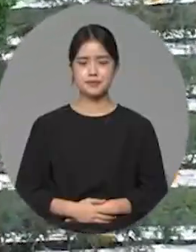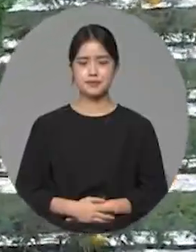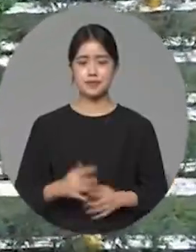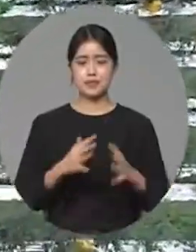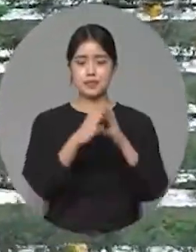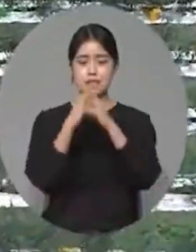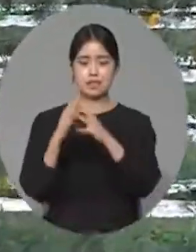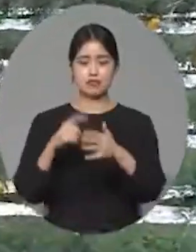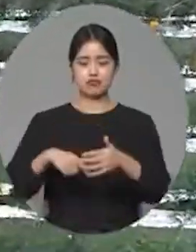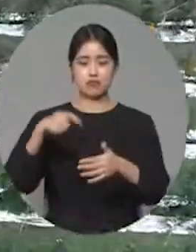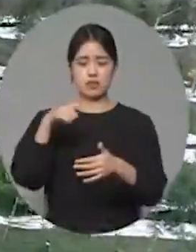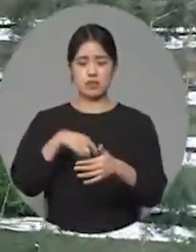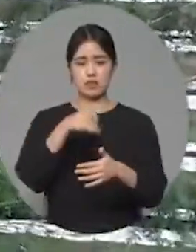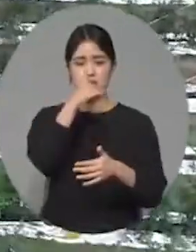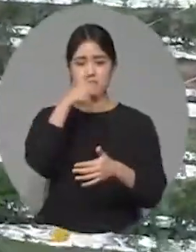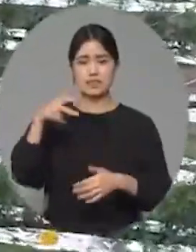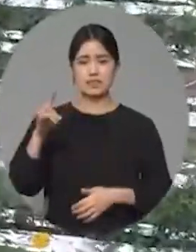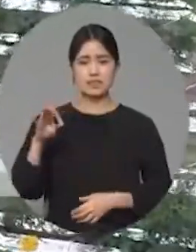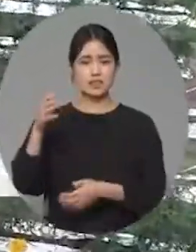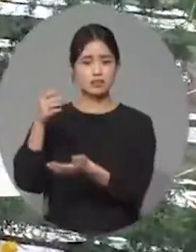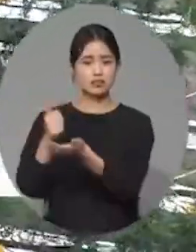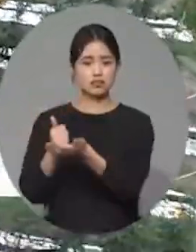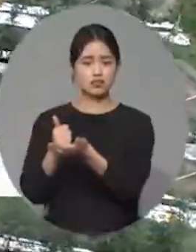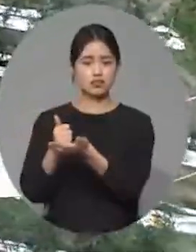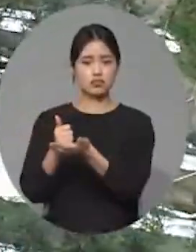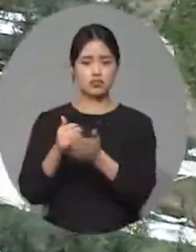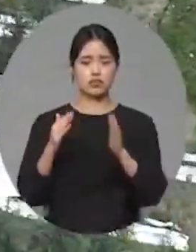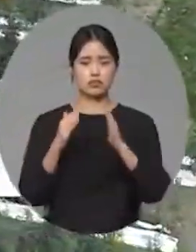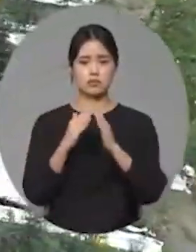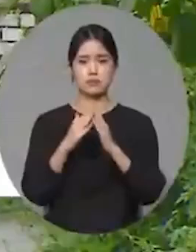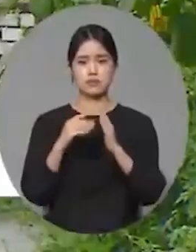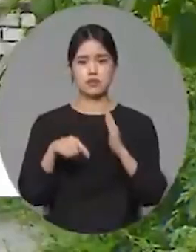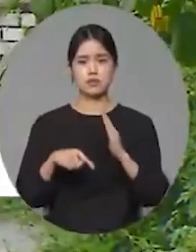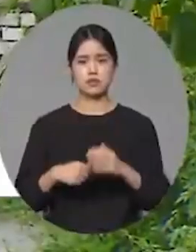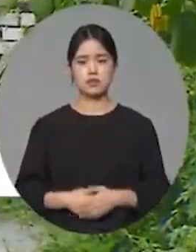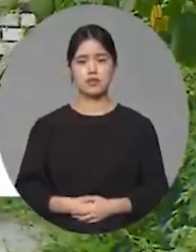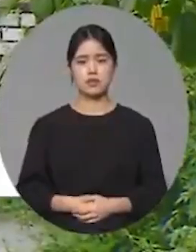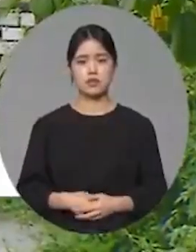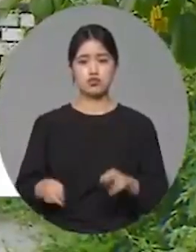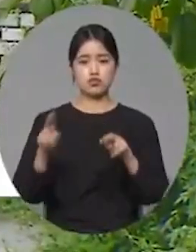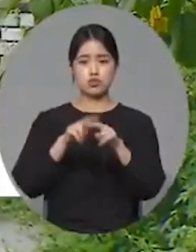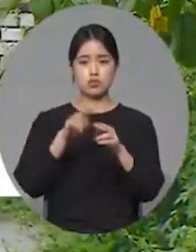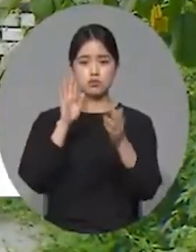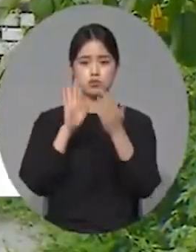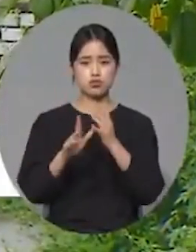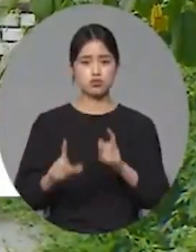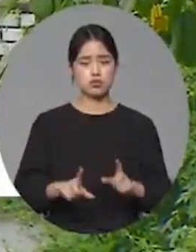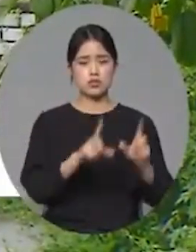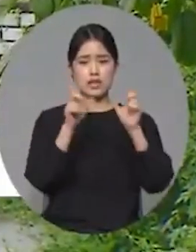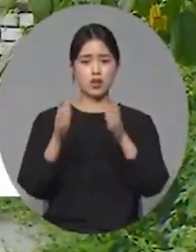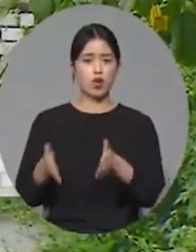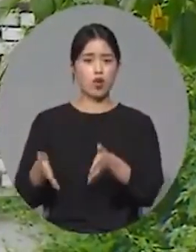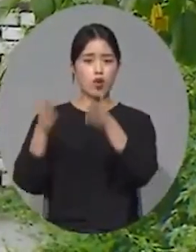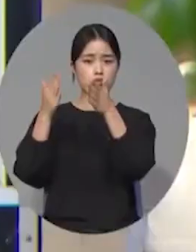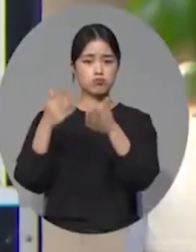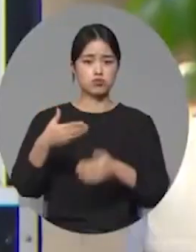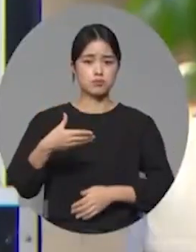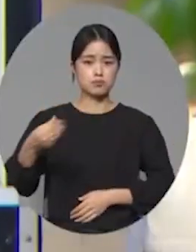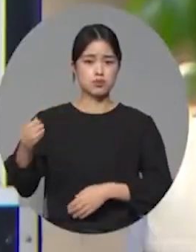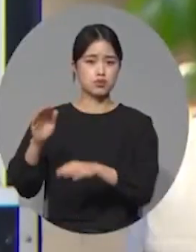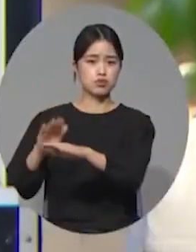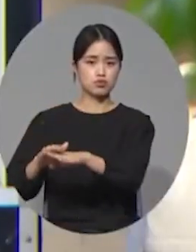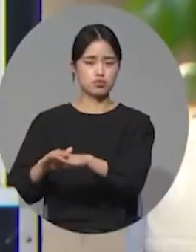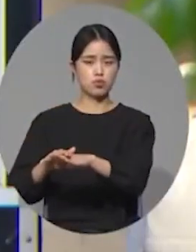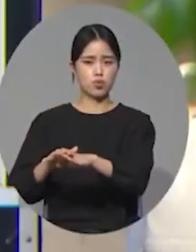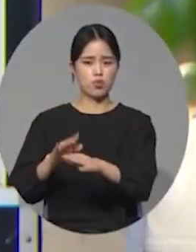장수 읍내에 위치한 장영수 장수군수의 자택입니다. 취임 이후 살던 건물을 세놓고 수천만